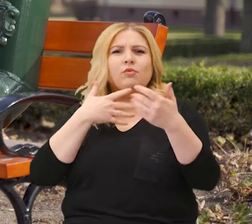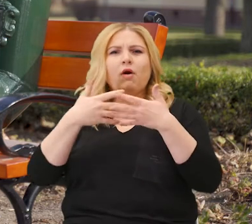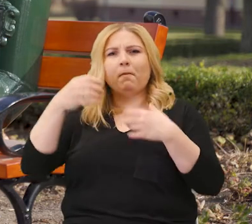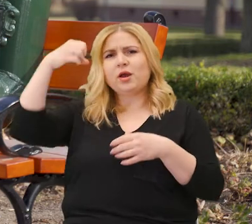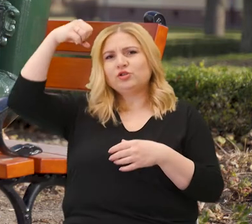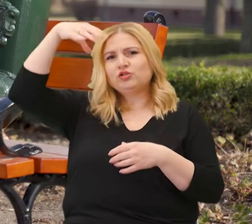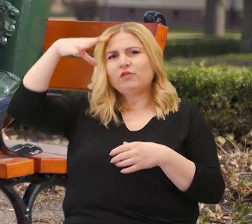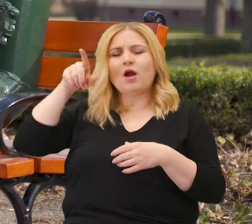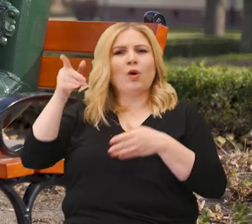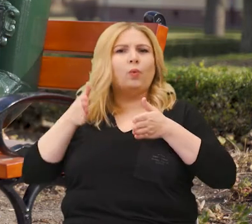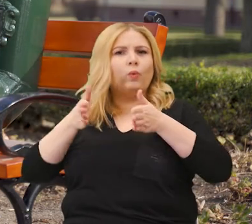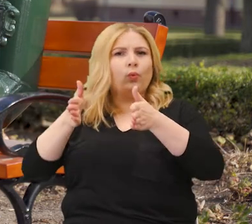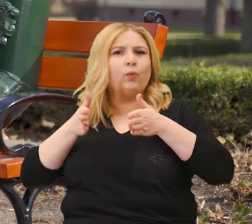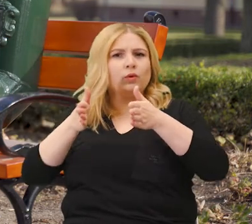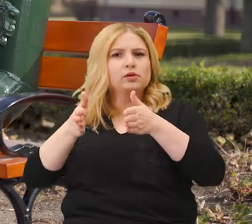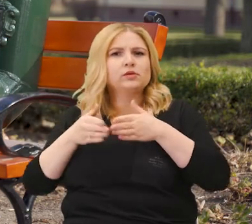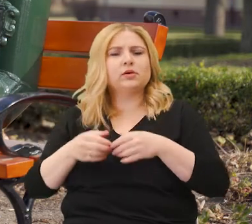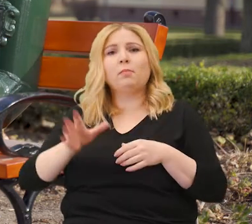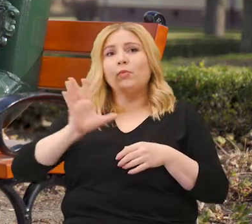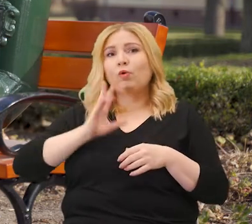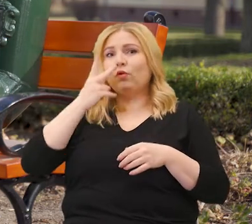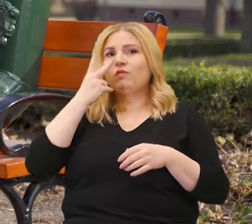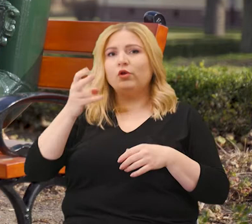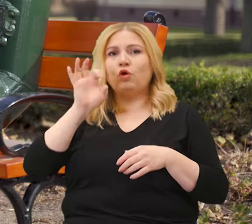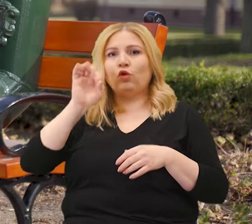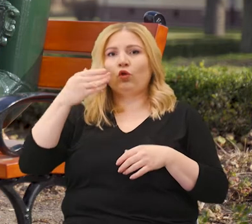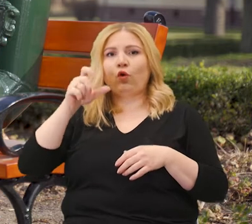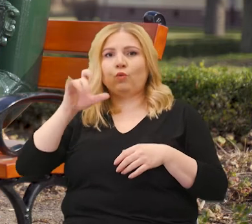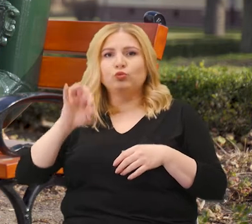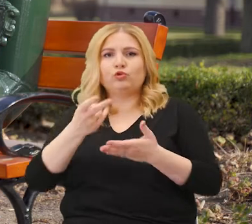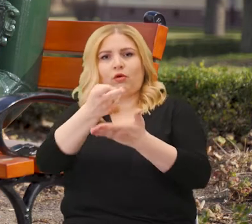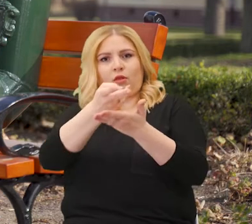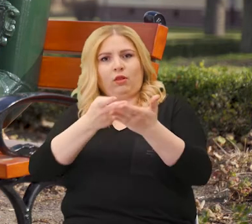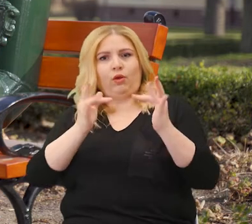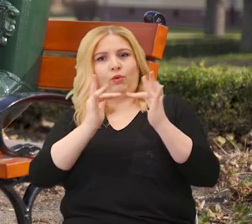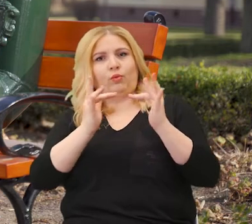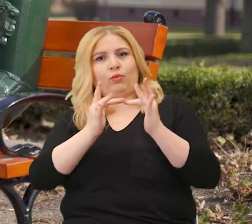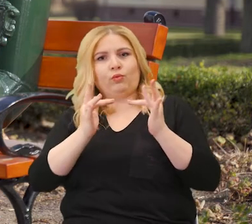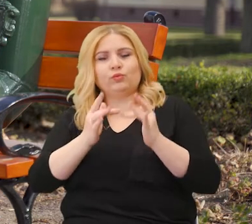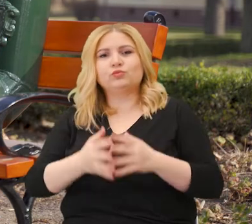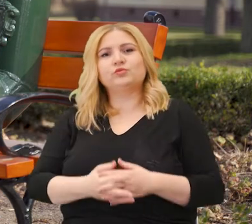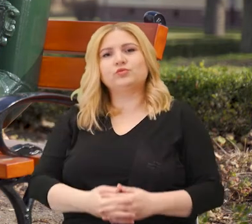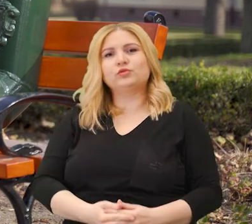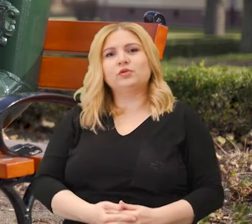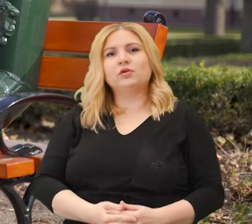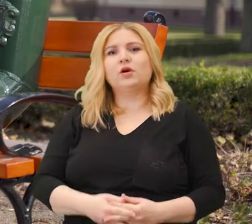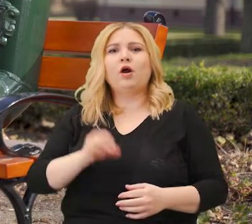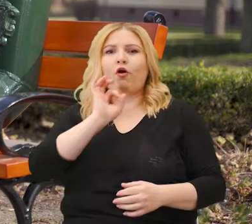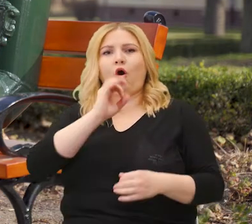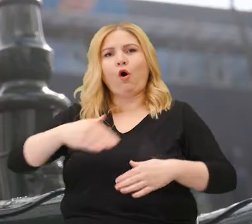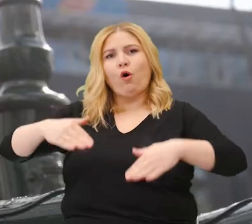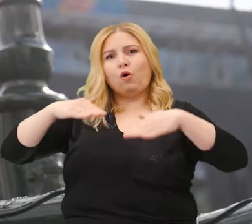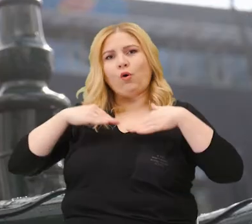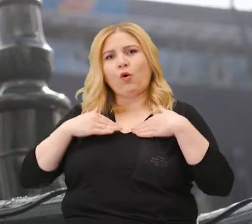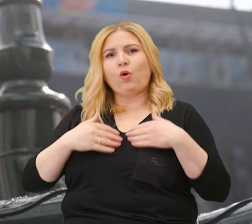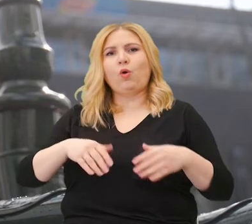ulicznej jarzeniówki widać było Tomcia, który leżał na wznak, rozwalony jak furman. Jego kołderka znajdowała się na podłodze,